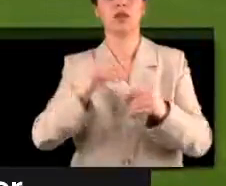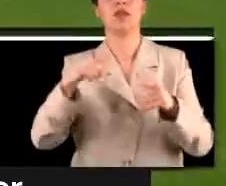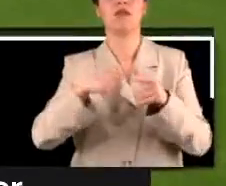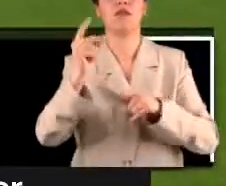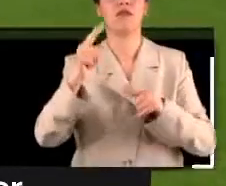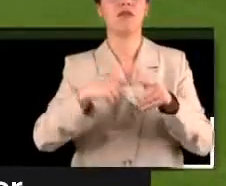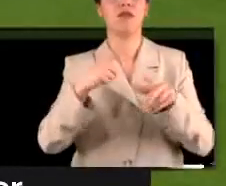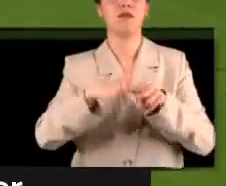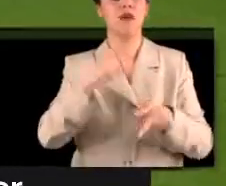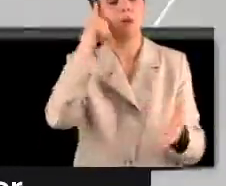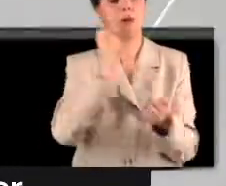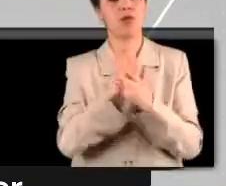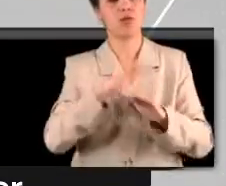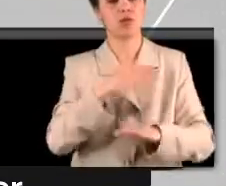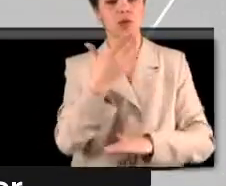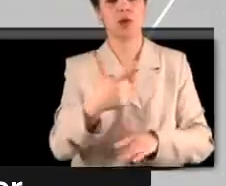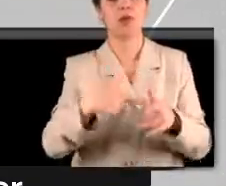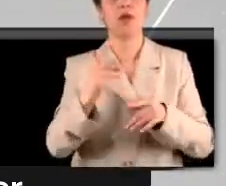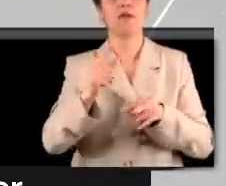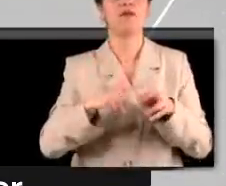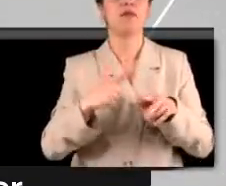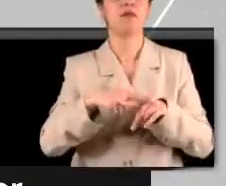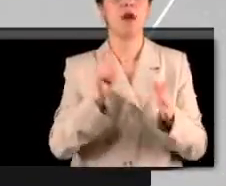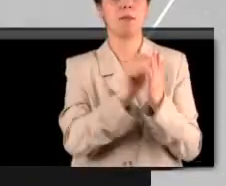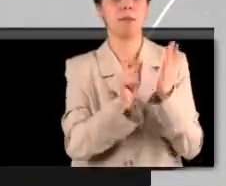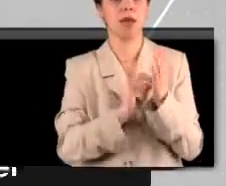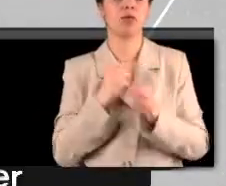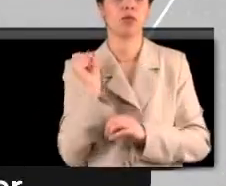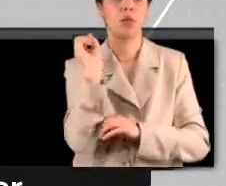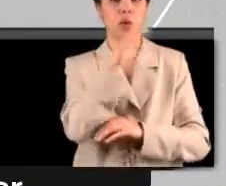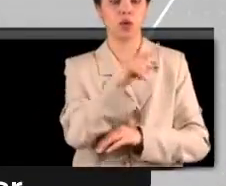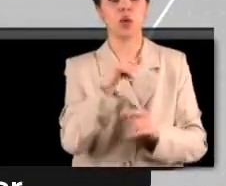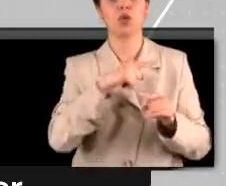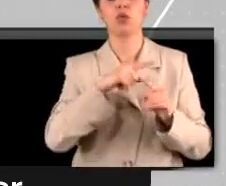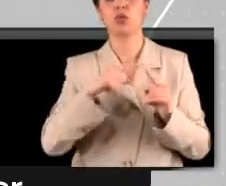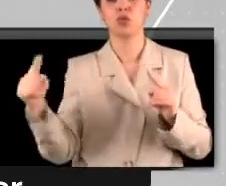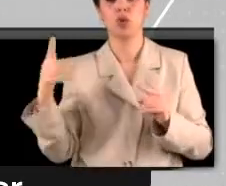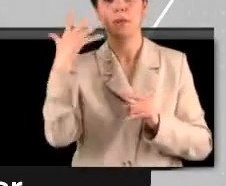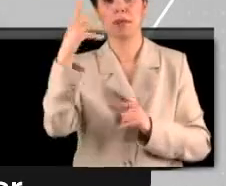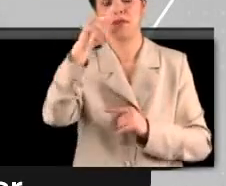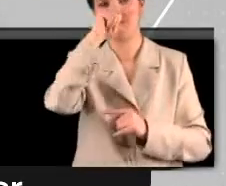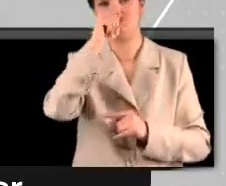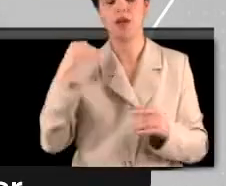bir kez daha başvuruda bulundu. FIFA'ya bugün bir mektup yazdık. Sürenin 5